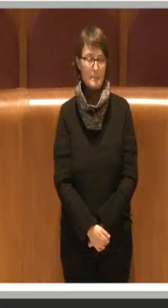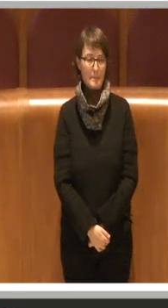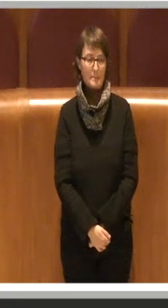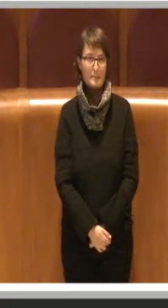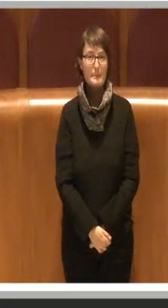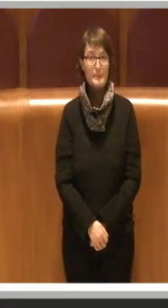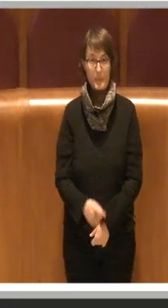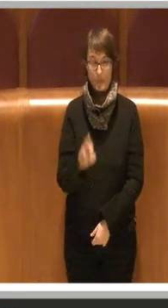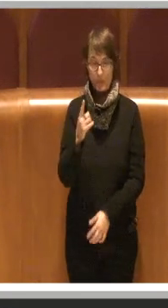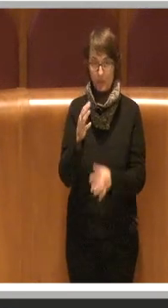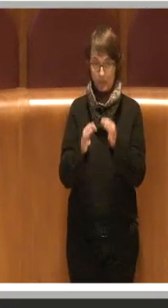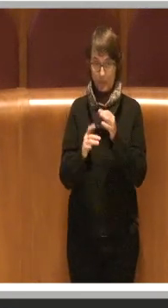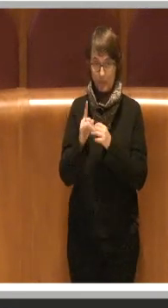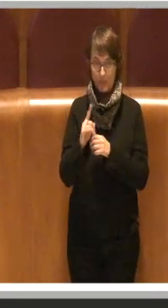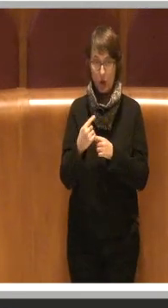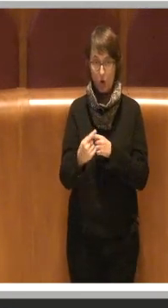Ancora qualche istante